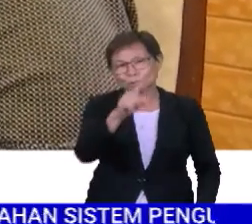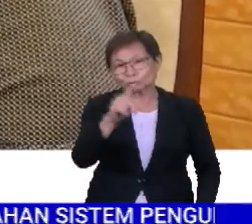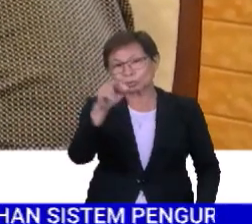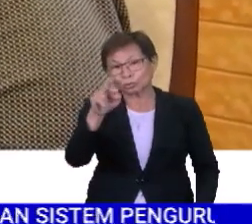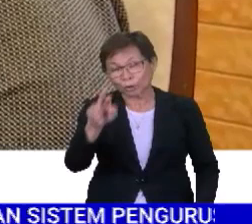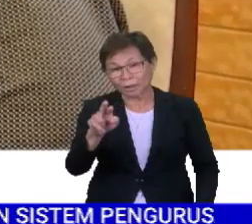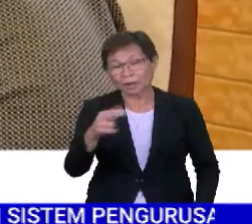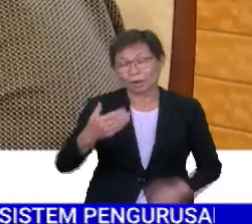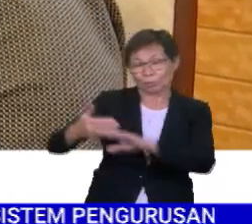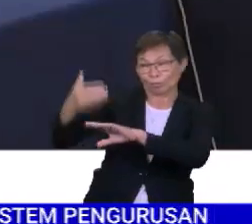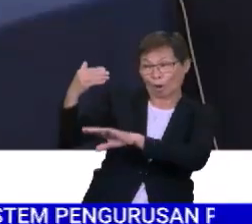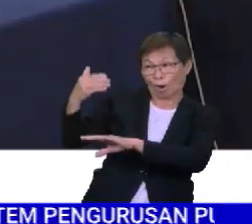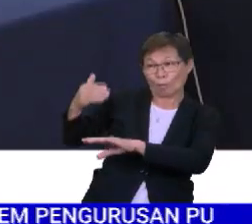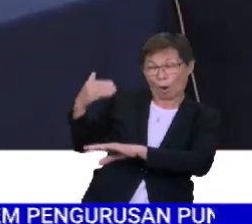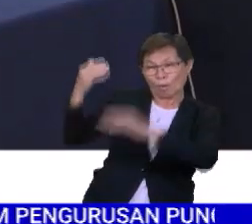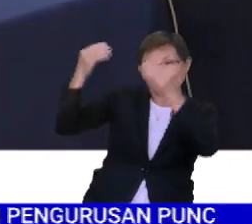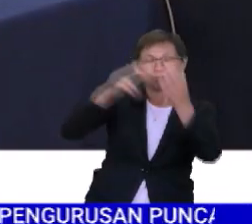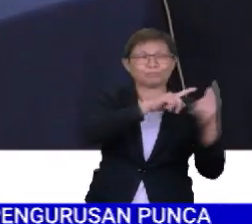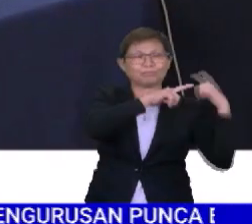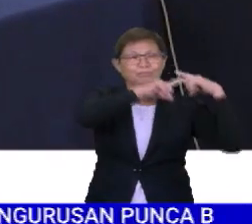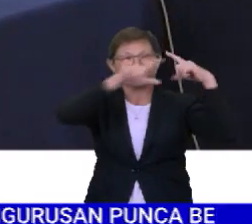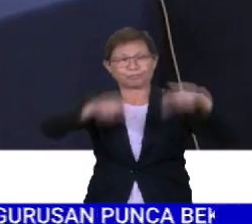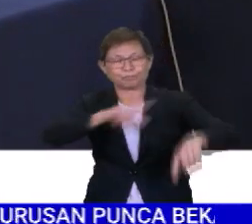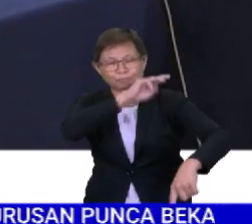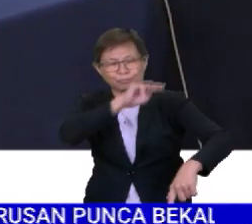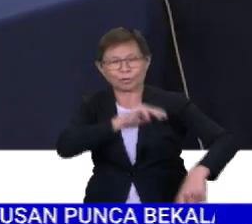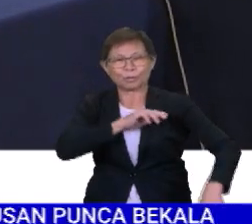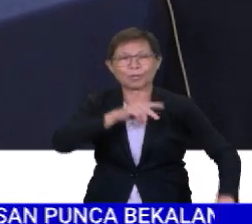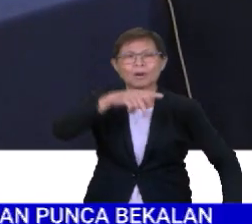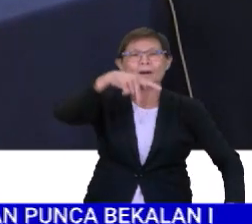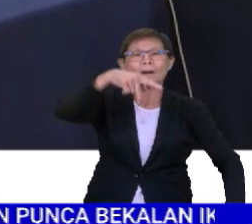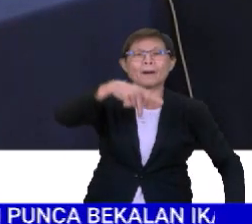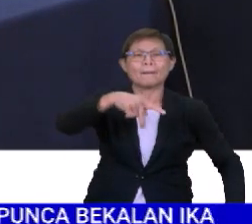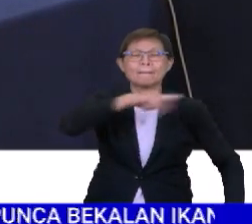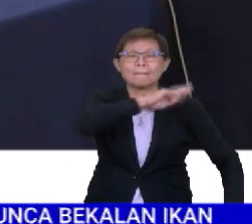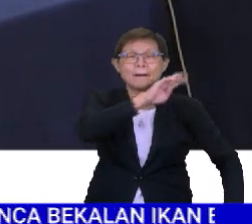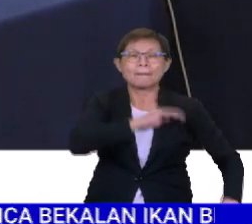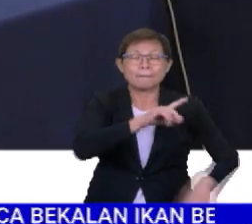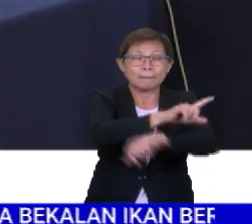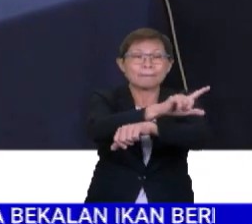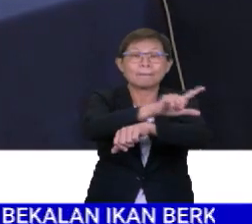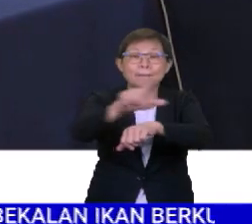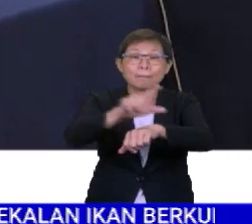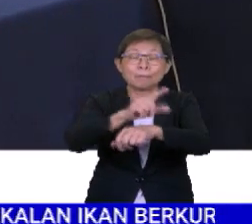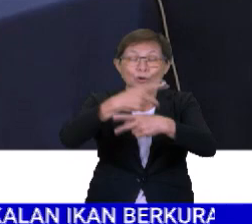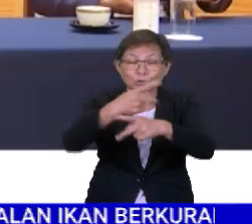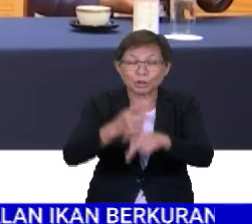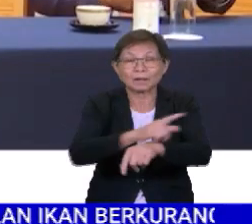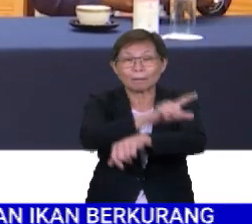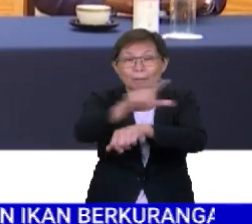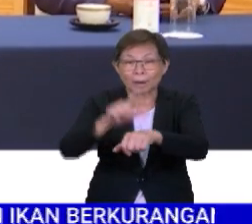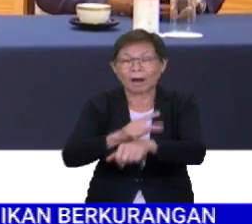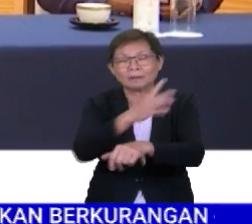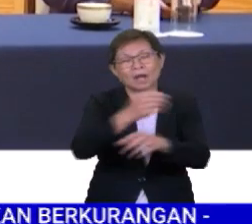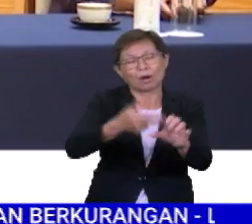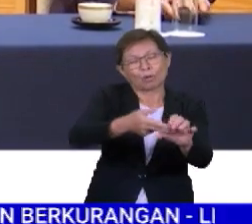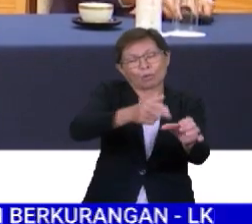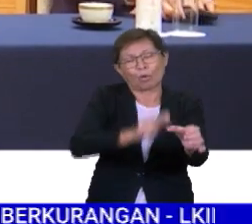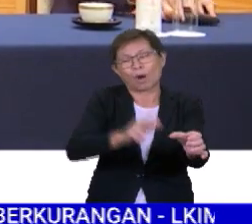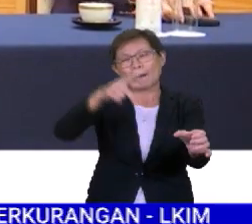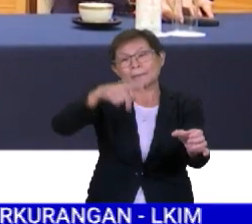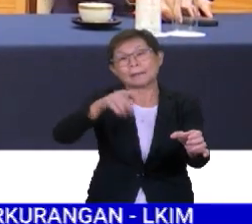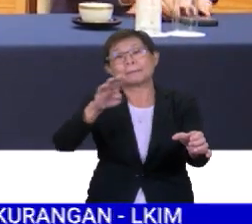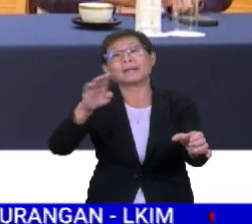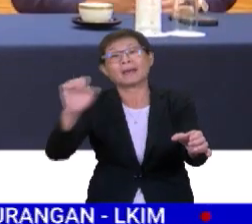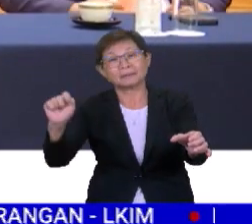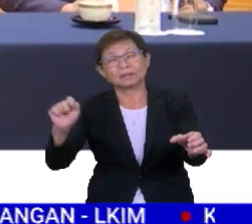sebelum ini mengumumkan meletak jawatan sebagai Menteri Perusahaan, Peladangan dan Komoditi serta keluar daripada Parti Bersatu untuk